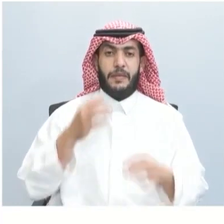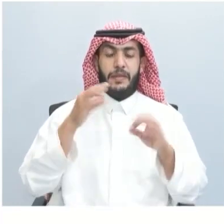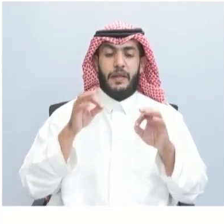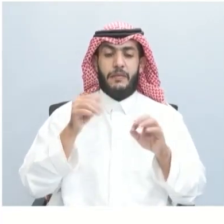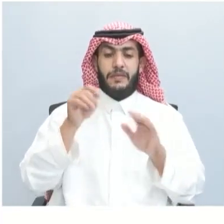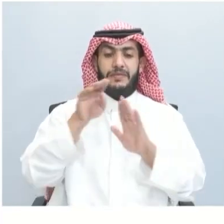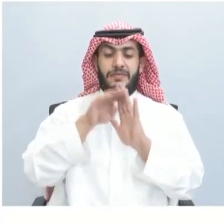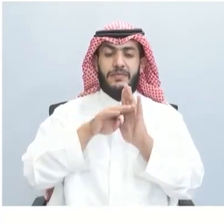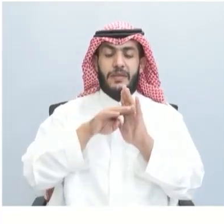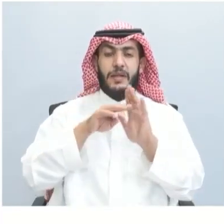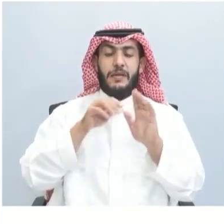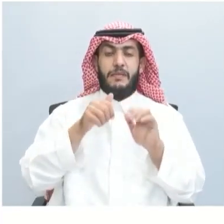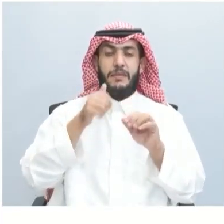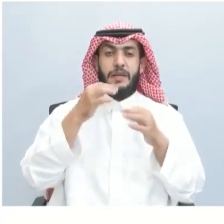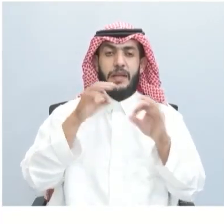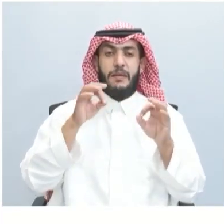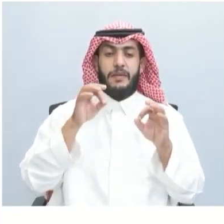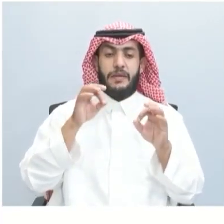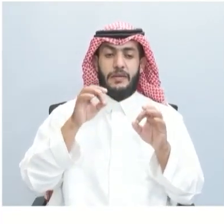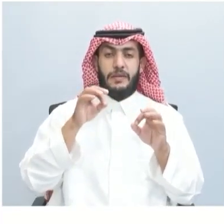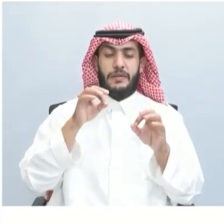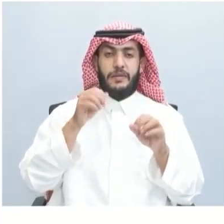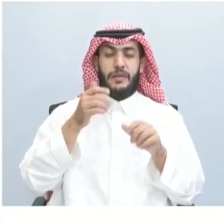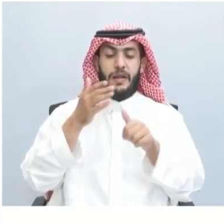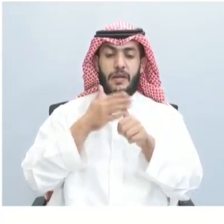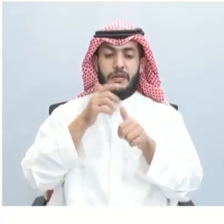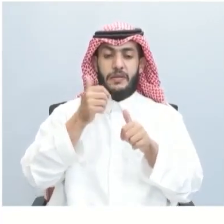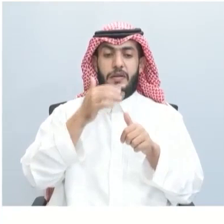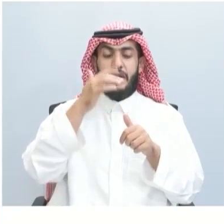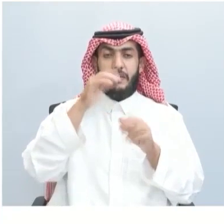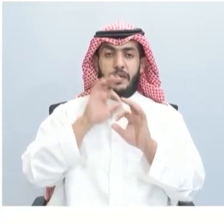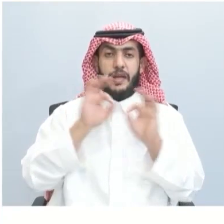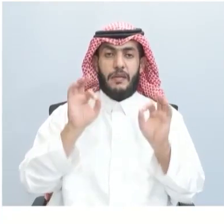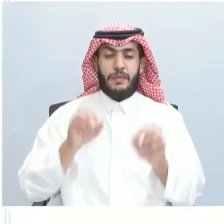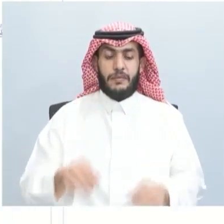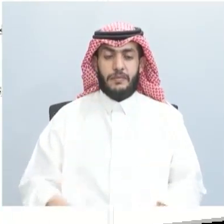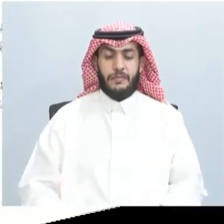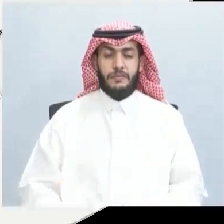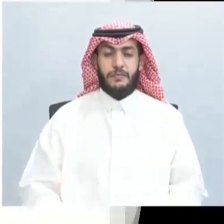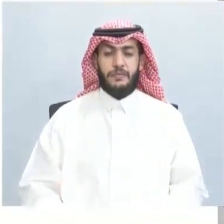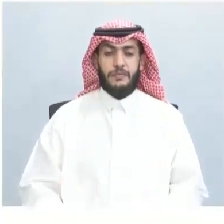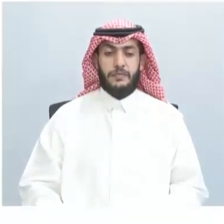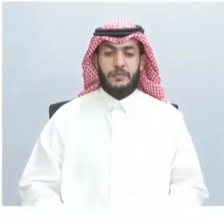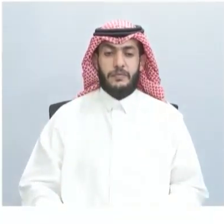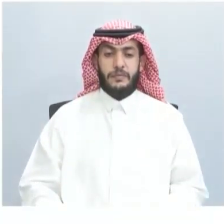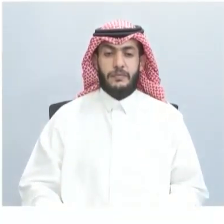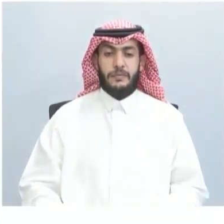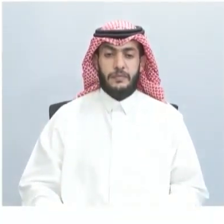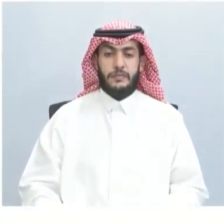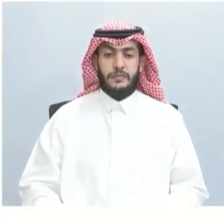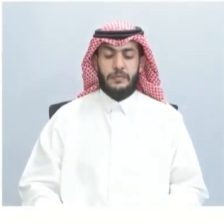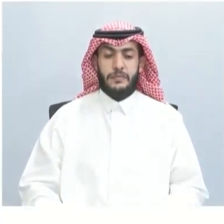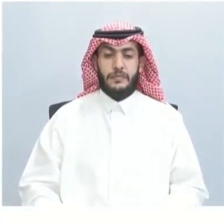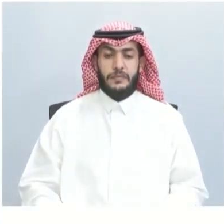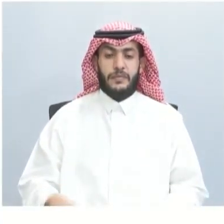المحتوى الذي ستحتاج اليه مما يجعل وقت التحميل الاولي طويلا بعض الشيء